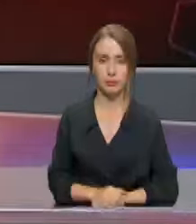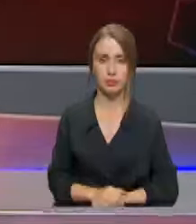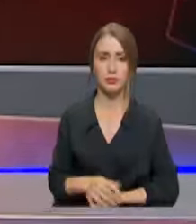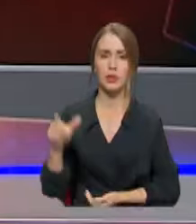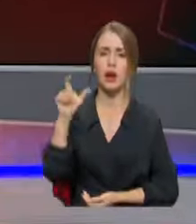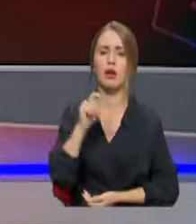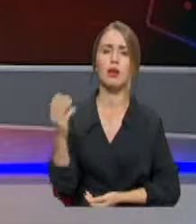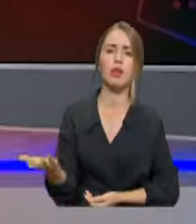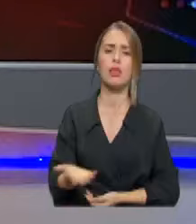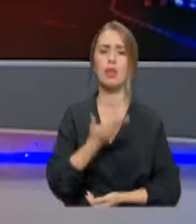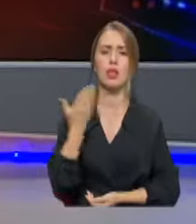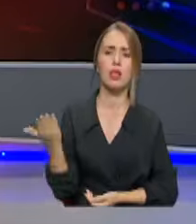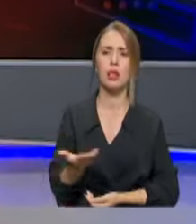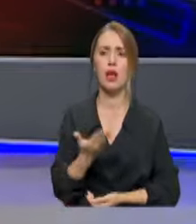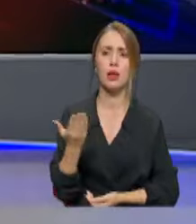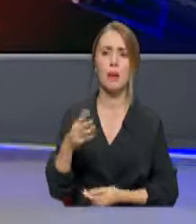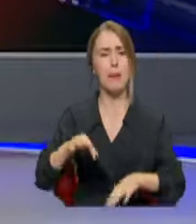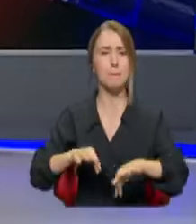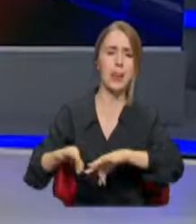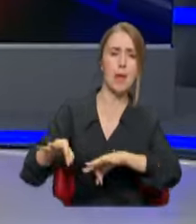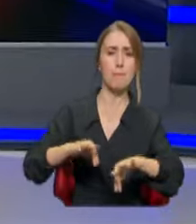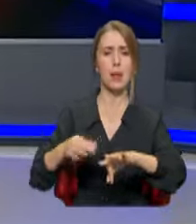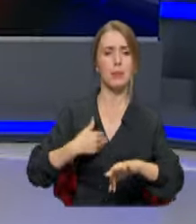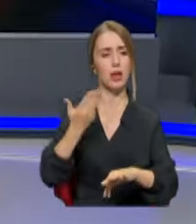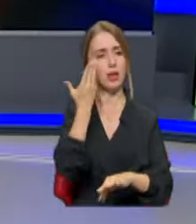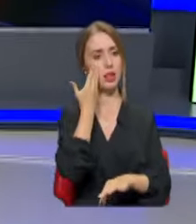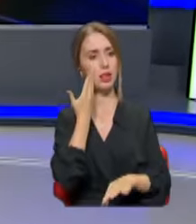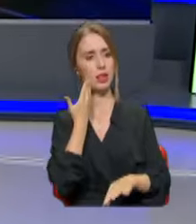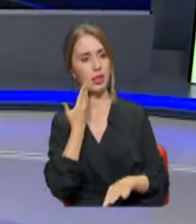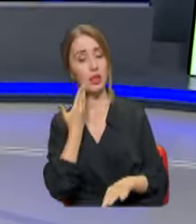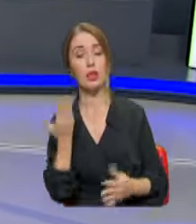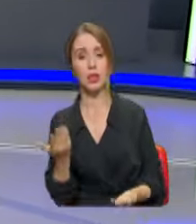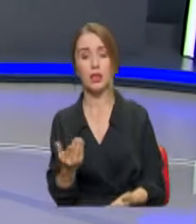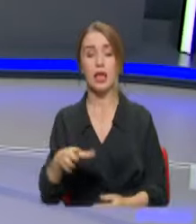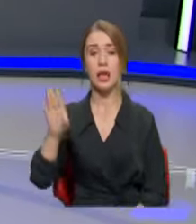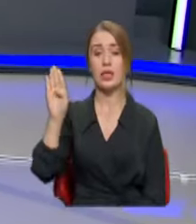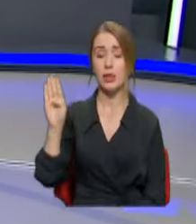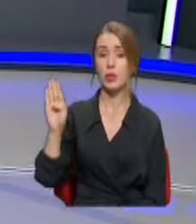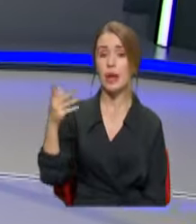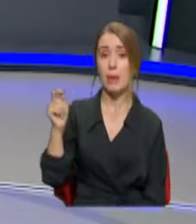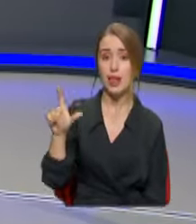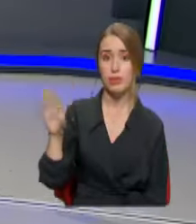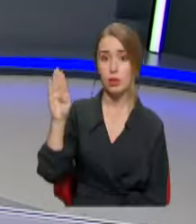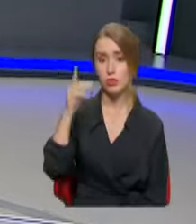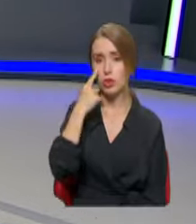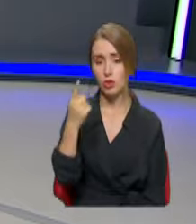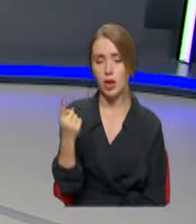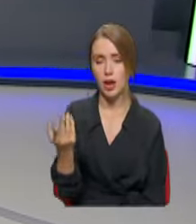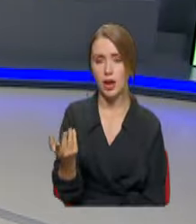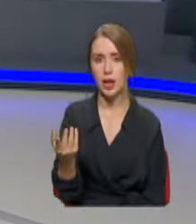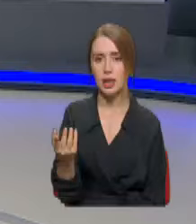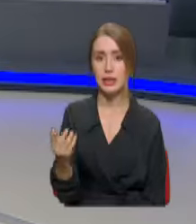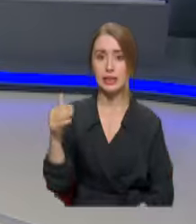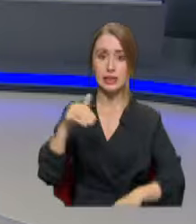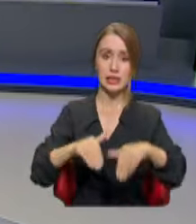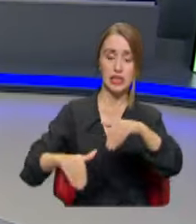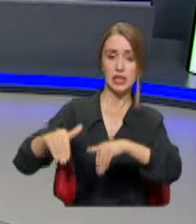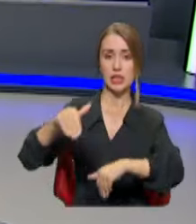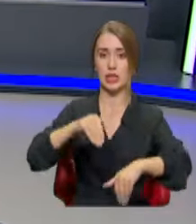Aylardır bir maskeli balo oynamıyormuş, biz de izliyormuşuz meğerse. Demokrasinin gereği nedir? Demokrasinin gereği şu, en azından seçimli